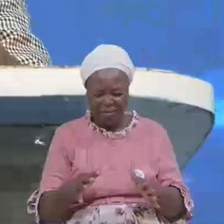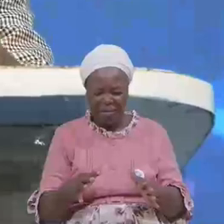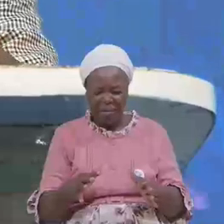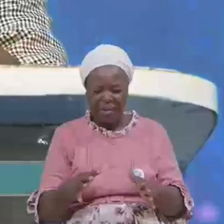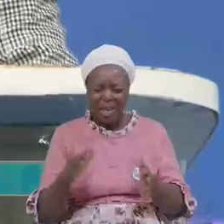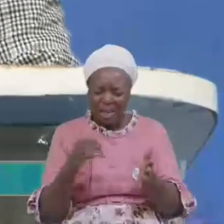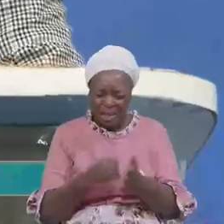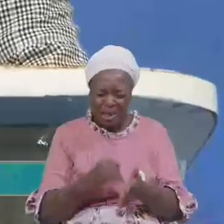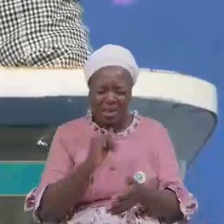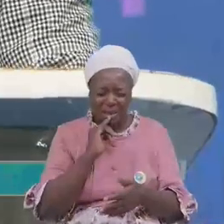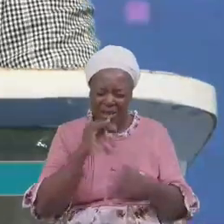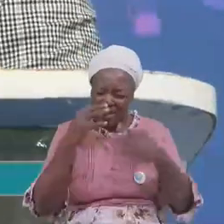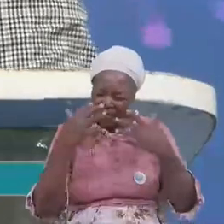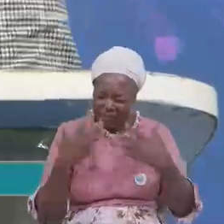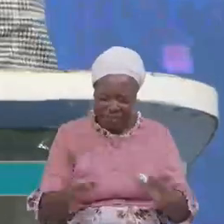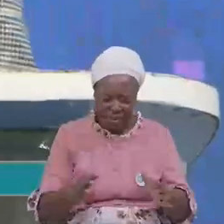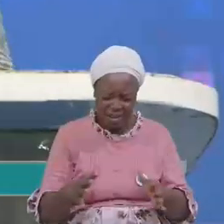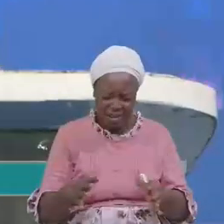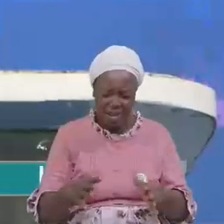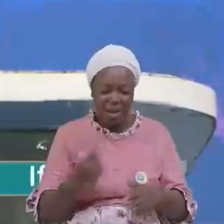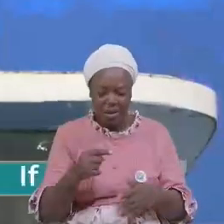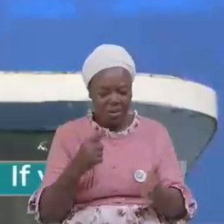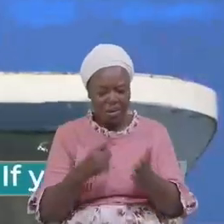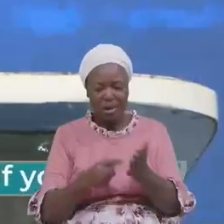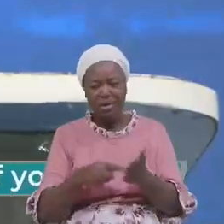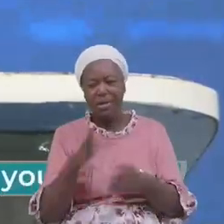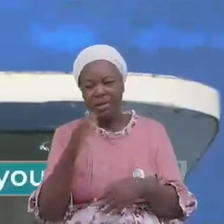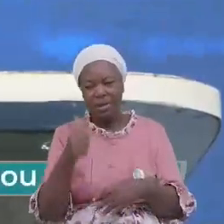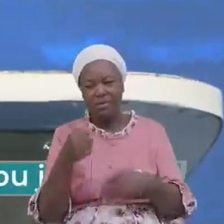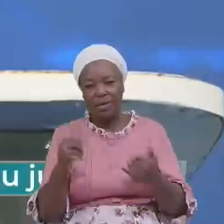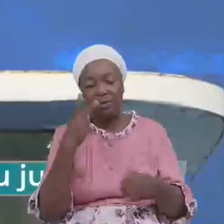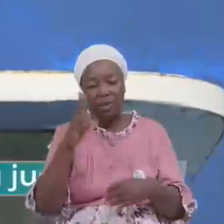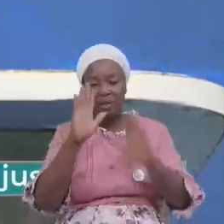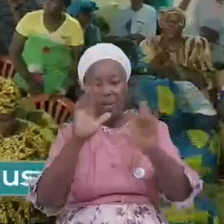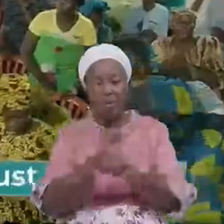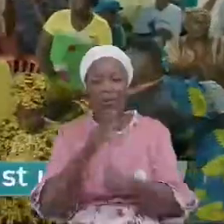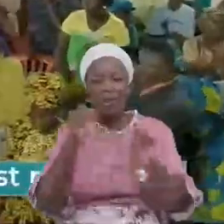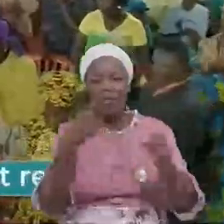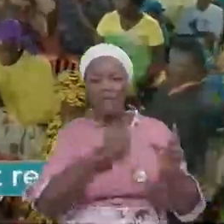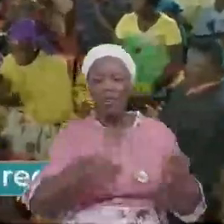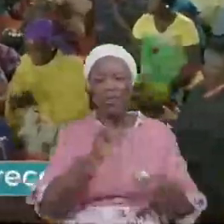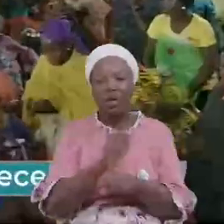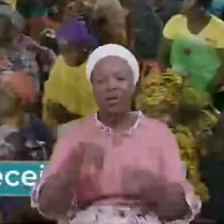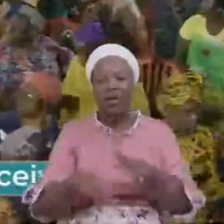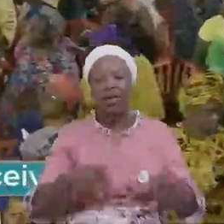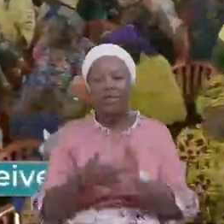Examinez-vous maintenant. Vous verrez que la puissance miraculeuse du Seigneur est déjà manifestée dans votre vie.